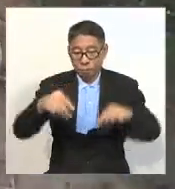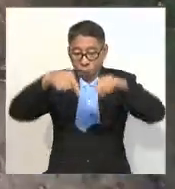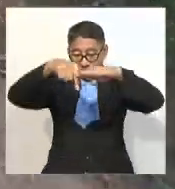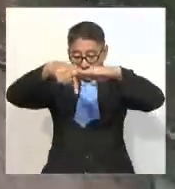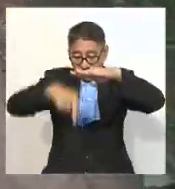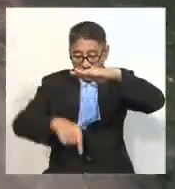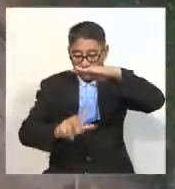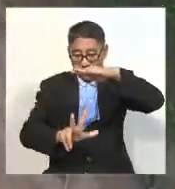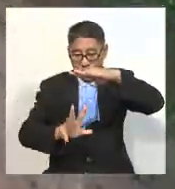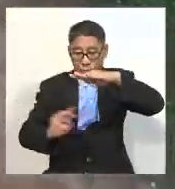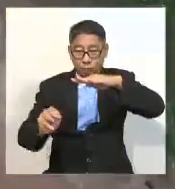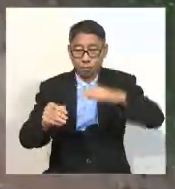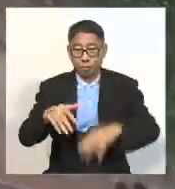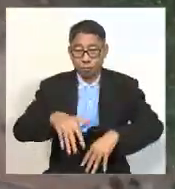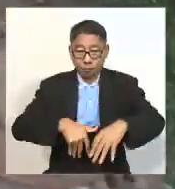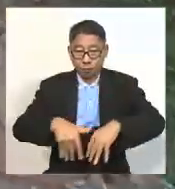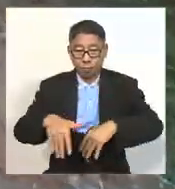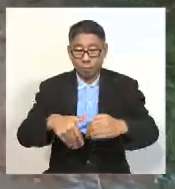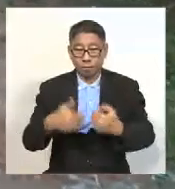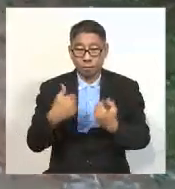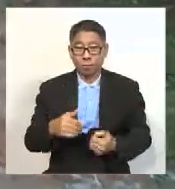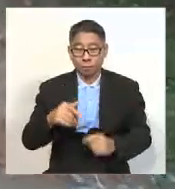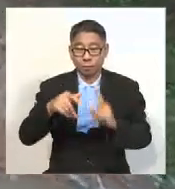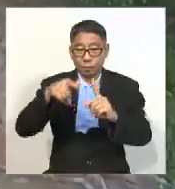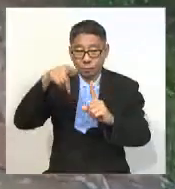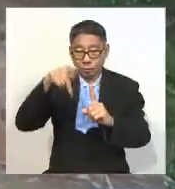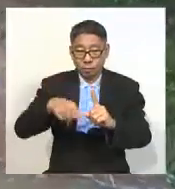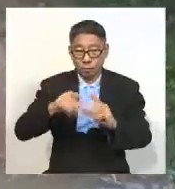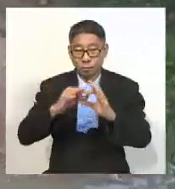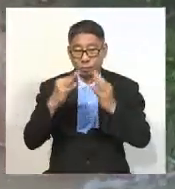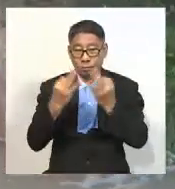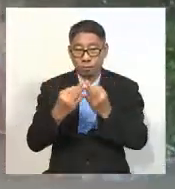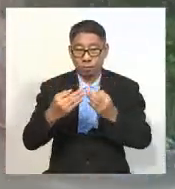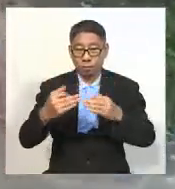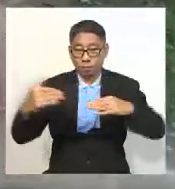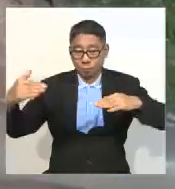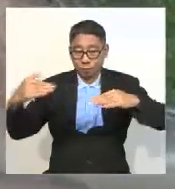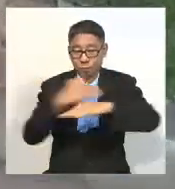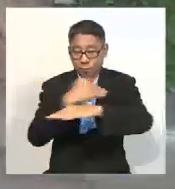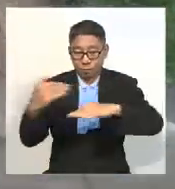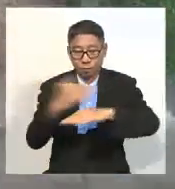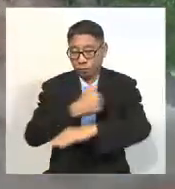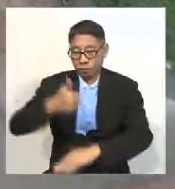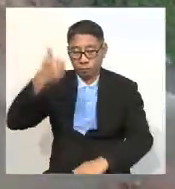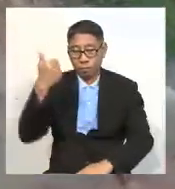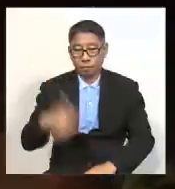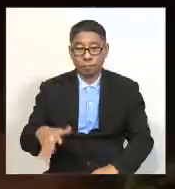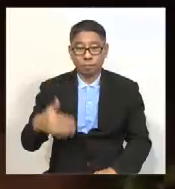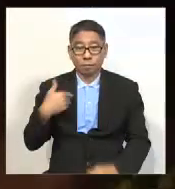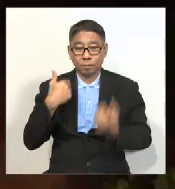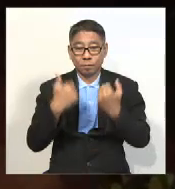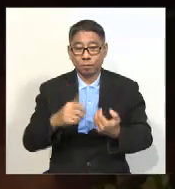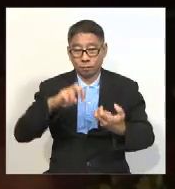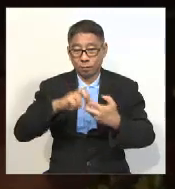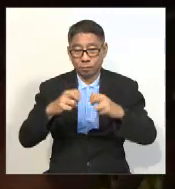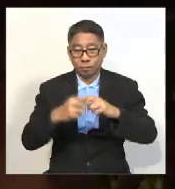กประมาณ3เมตรชาวบ้านกว่า 1,000 หลังคาเรือนไม่สามารถที่จะใช้สัญจรไปมาได้ค่ะก็เ